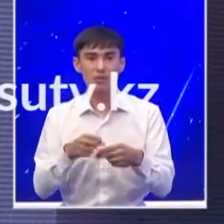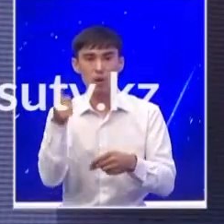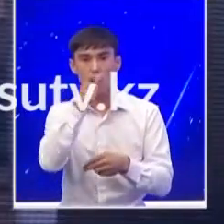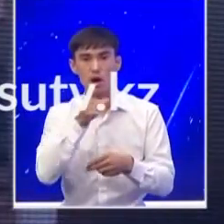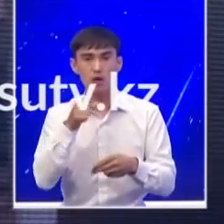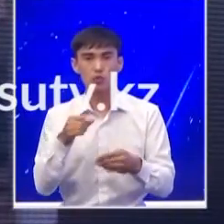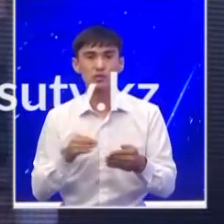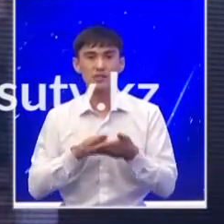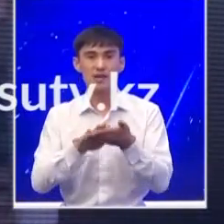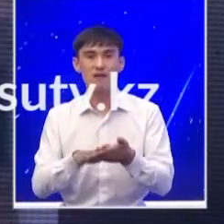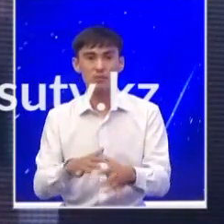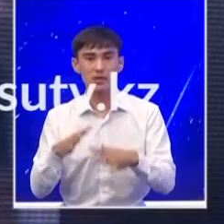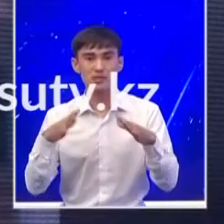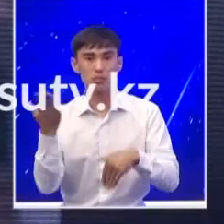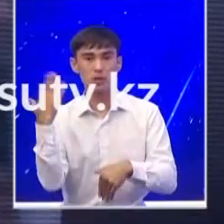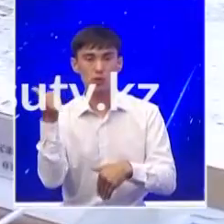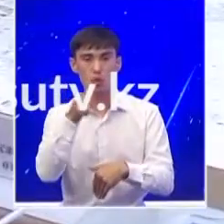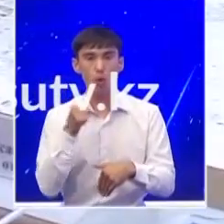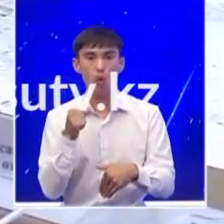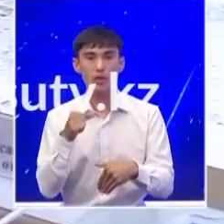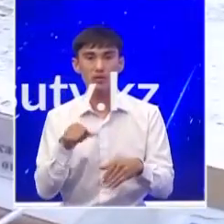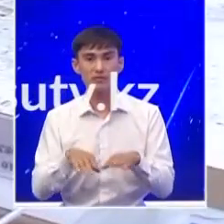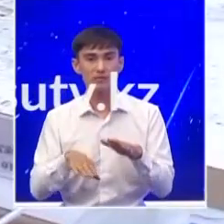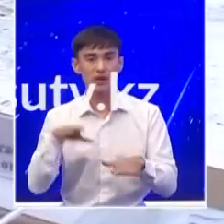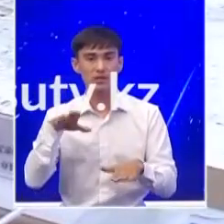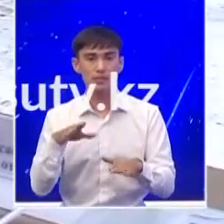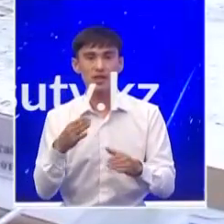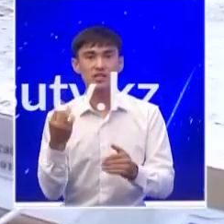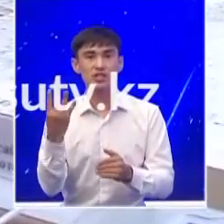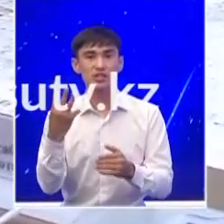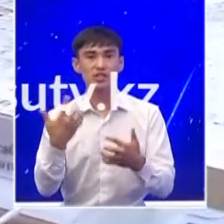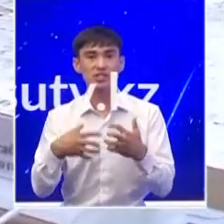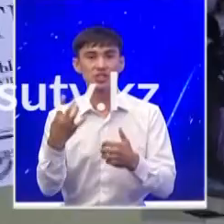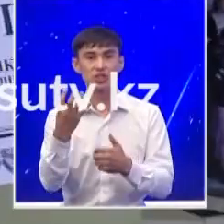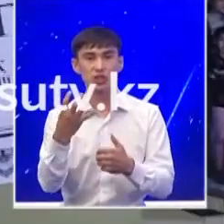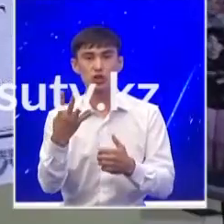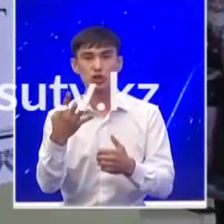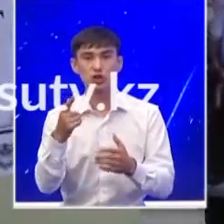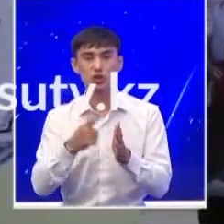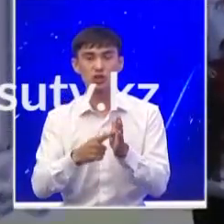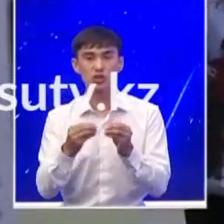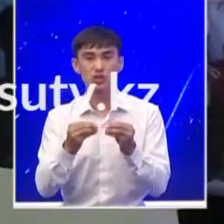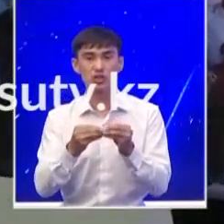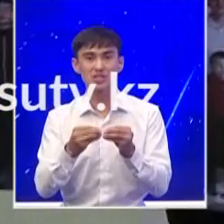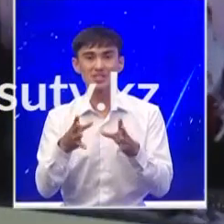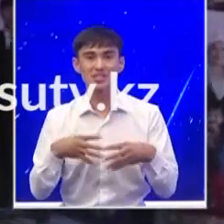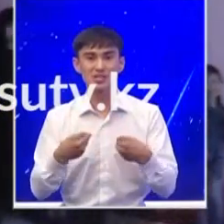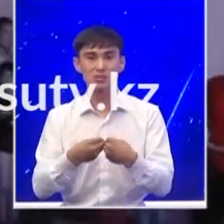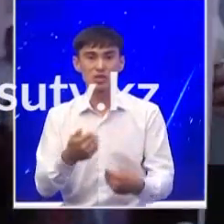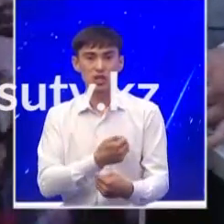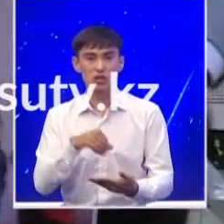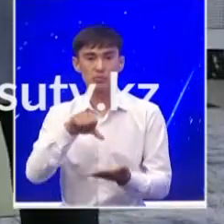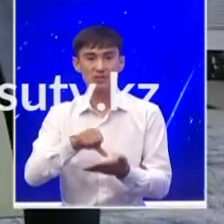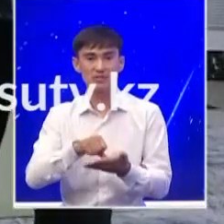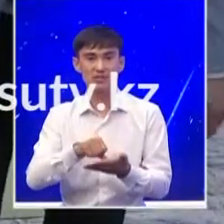количество заявок превысило прошлогодние показатели в разы. Среди 410 семей, изъявивших желание поучаствовать в